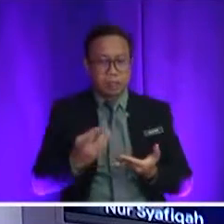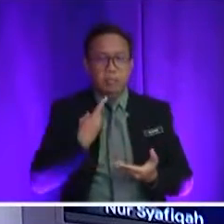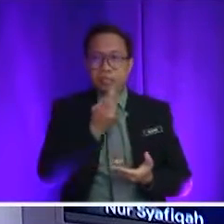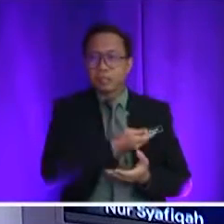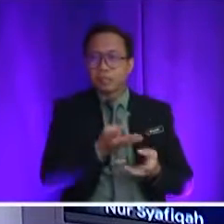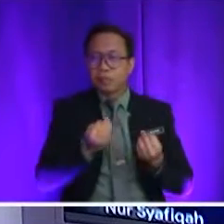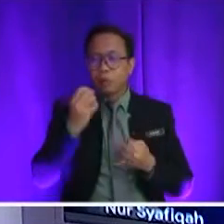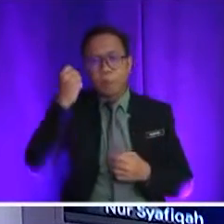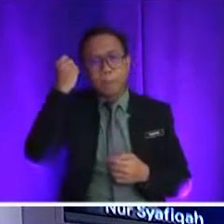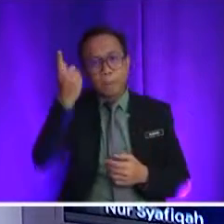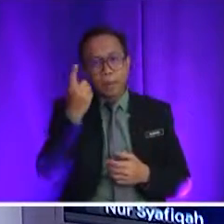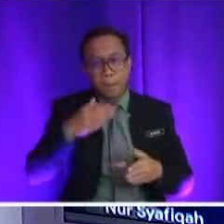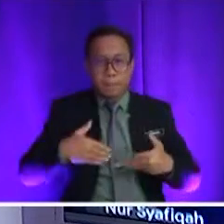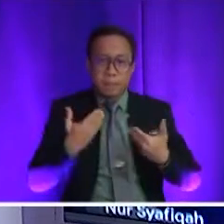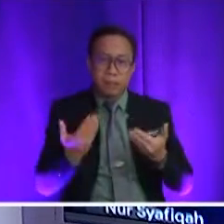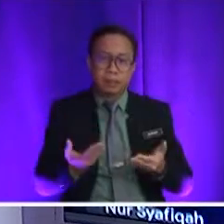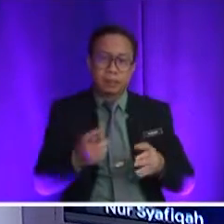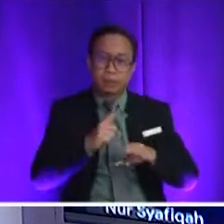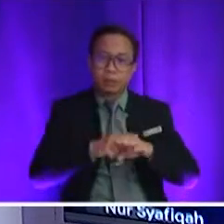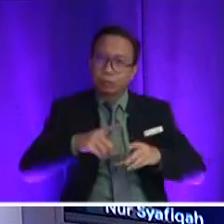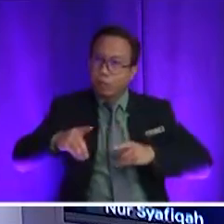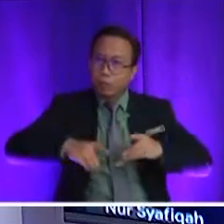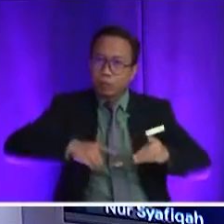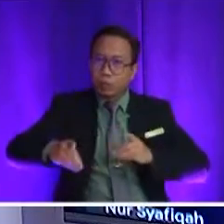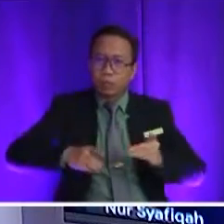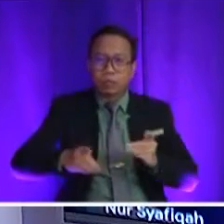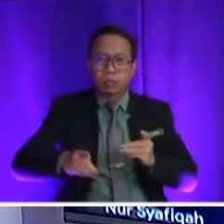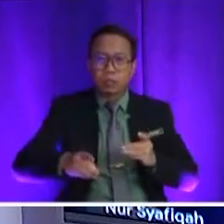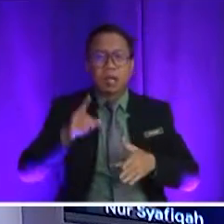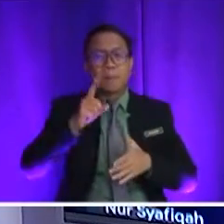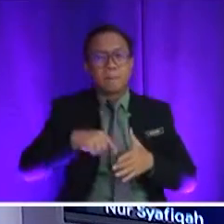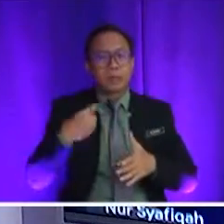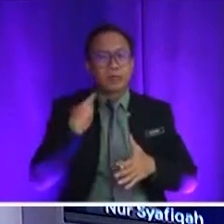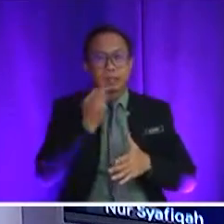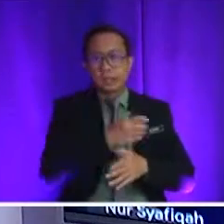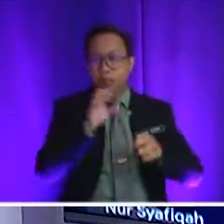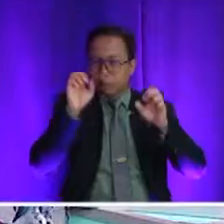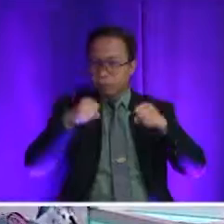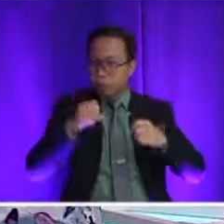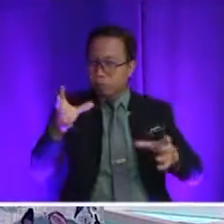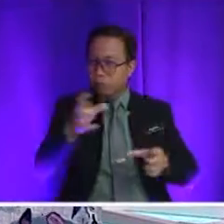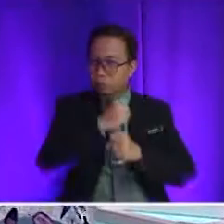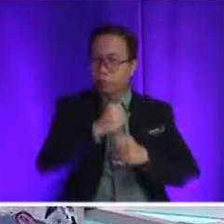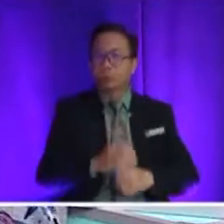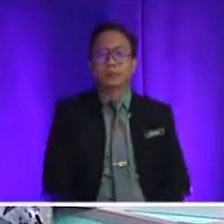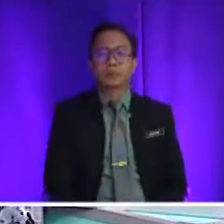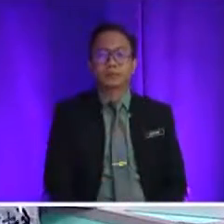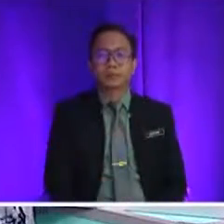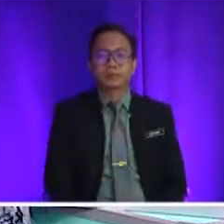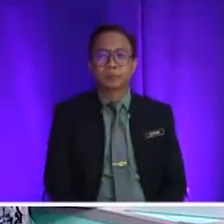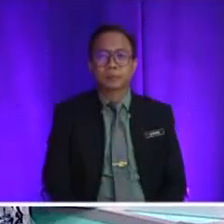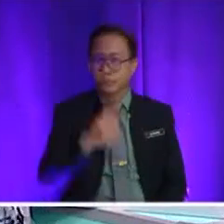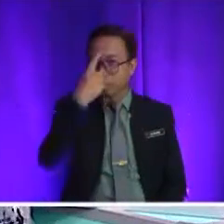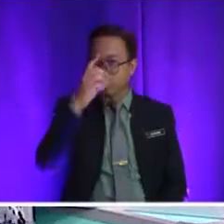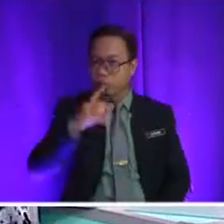tentang situasi darurat Disney go Apakah hanya kita pilih rumuskan menempel ini Oke atau main-main